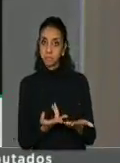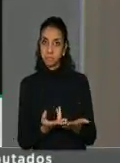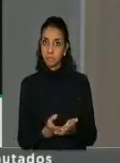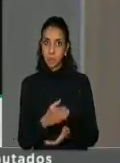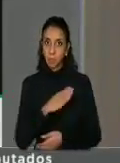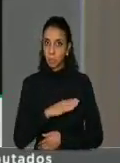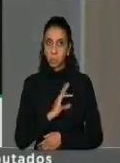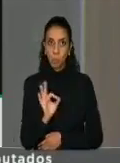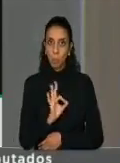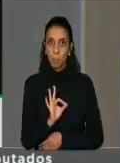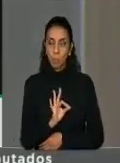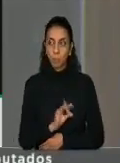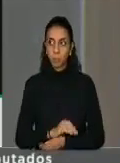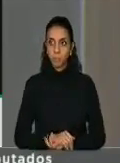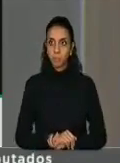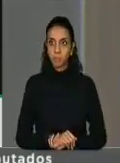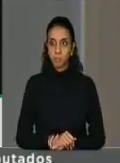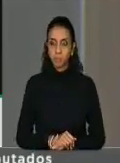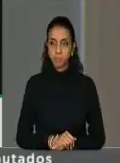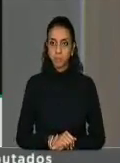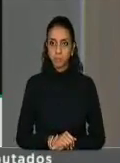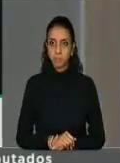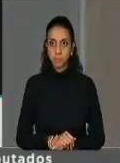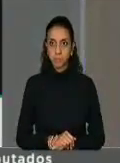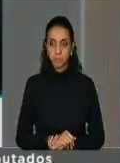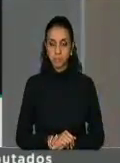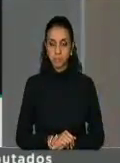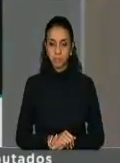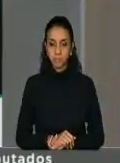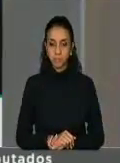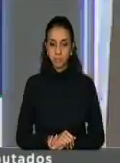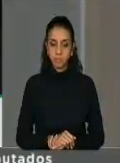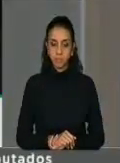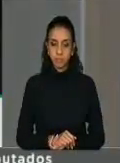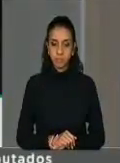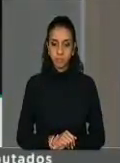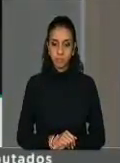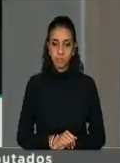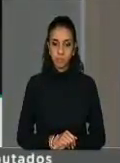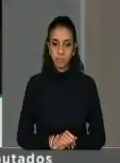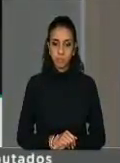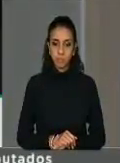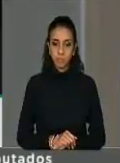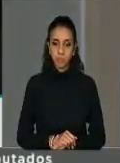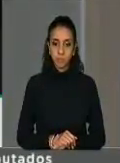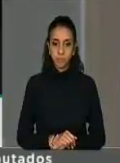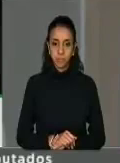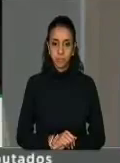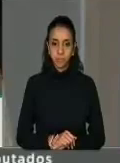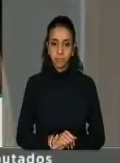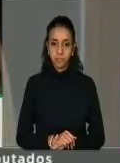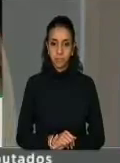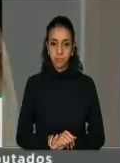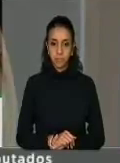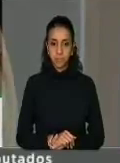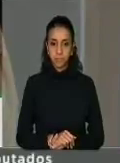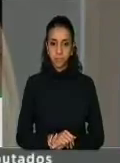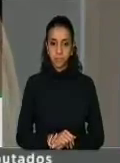السلام عليكم إخوتي أخواتي في الله ورحمة الله وبركاته.